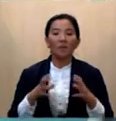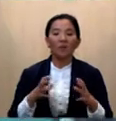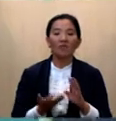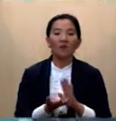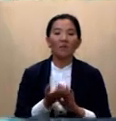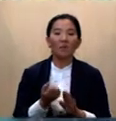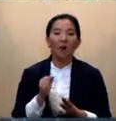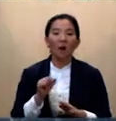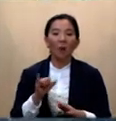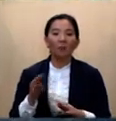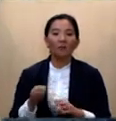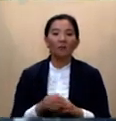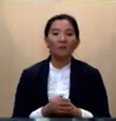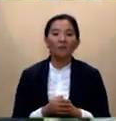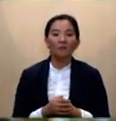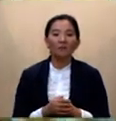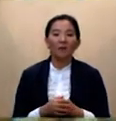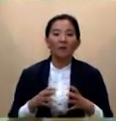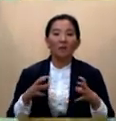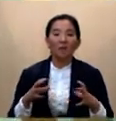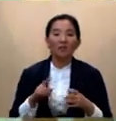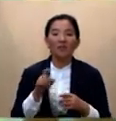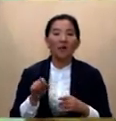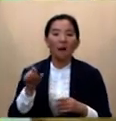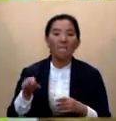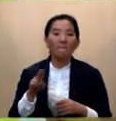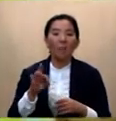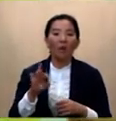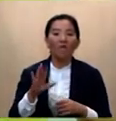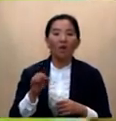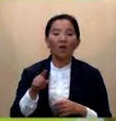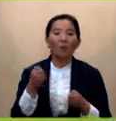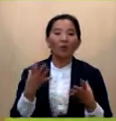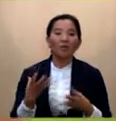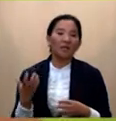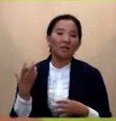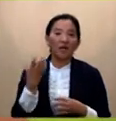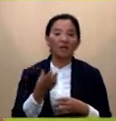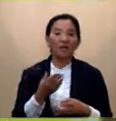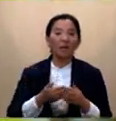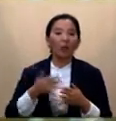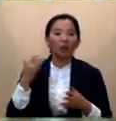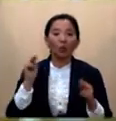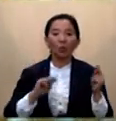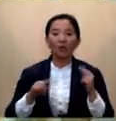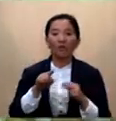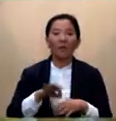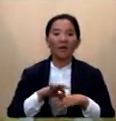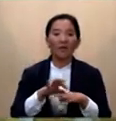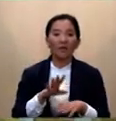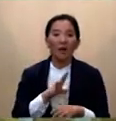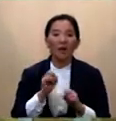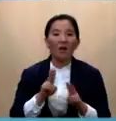мяч. Аут, аут, аут. Мяч за боковую. Вы просто кидаете. Вы на прошлых уроках проходили,